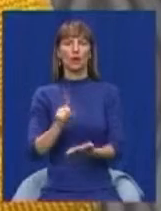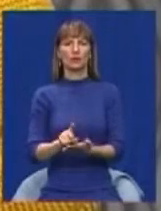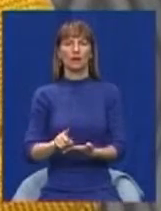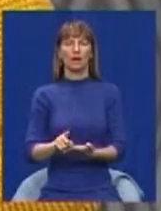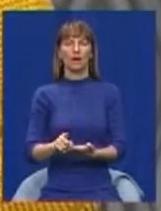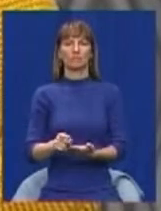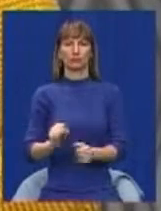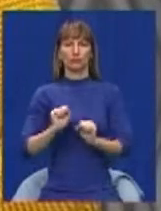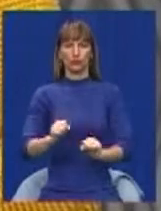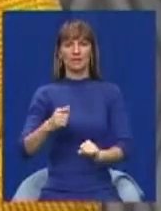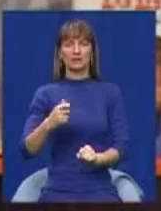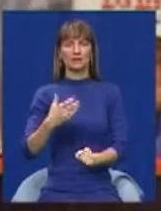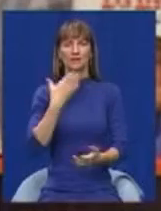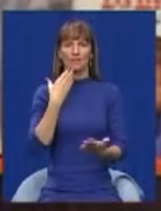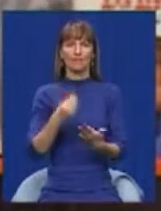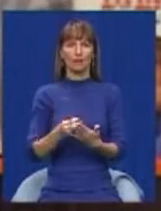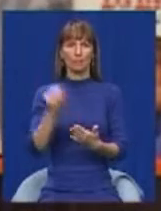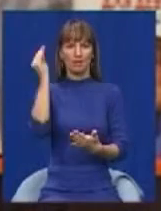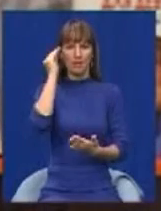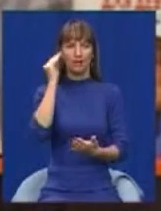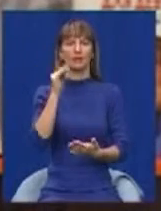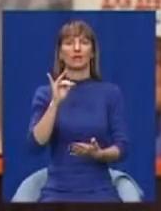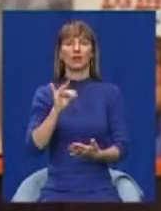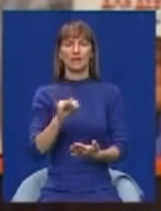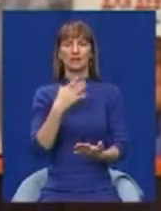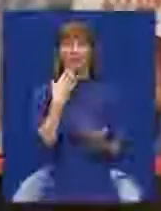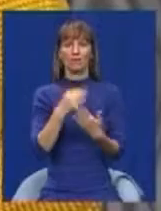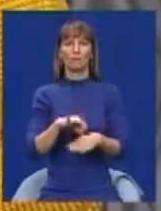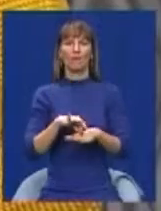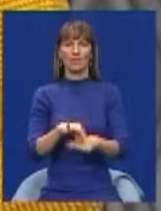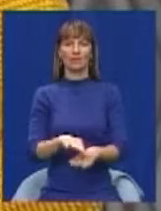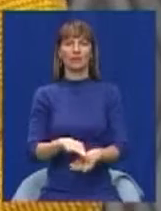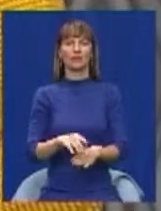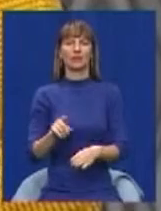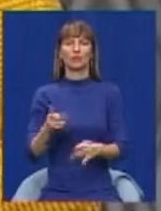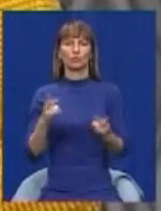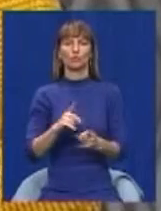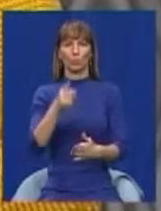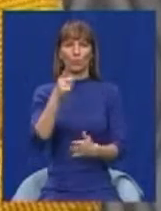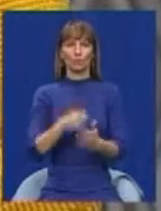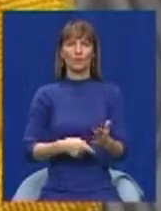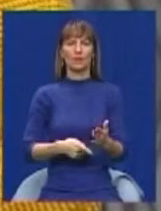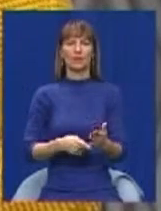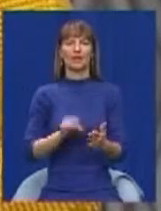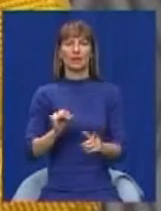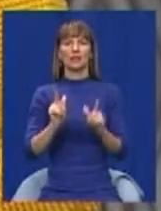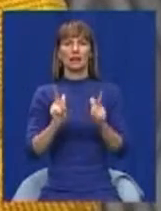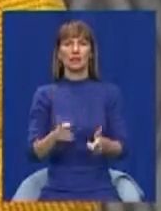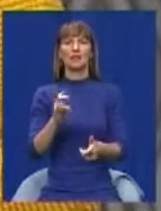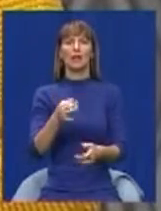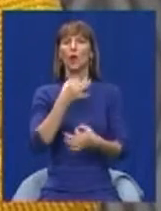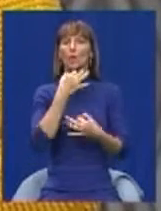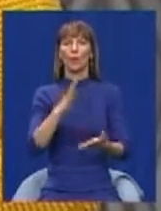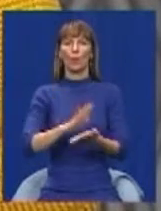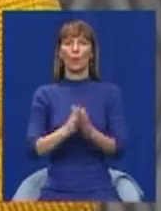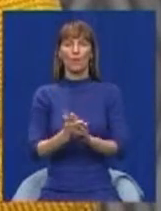та, звичайно, таки вміти переконувати своєю манерою, аби людина їй або повірила, або погодилась на якісь певні умови. Ну, а